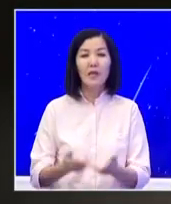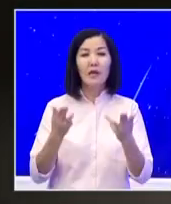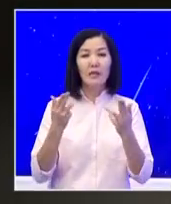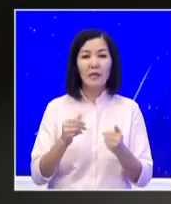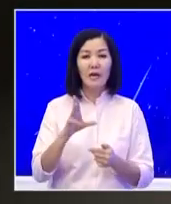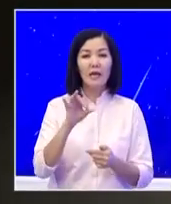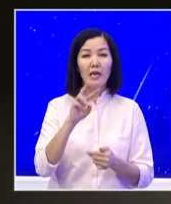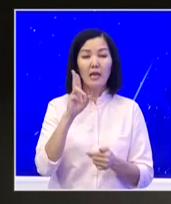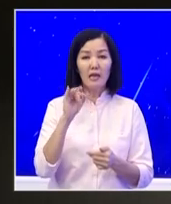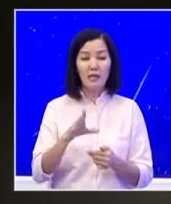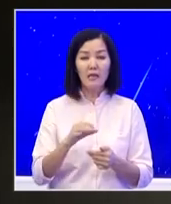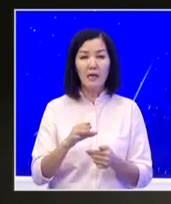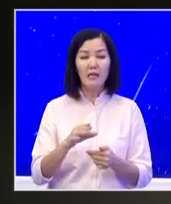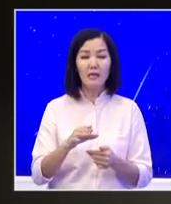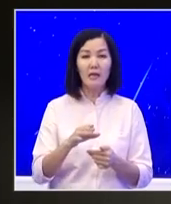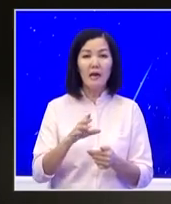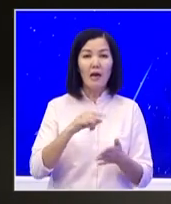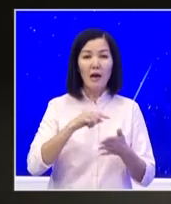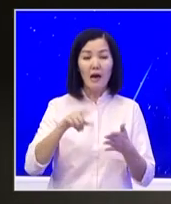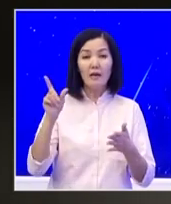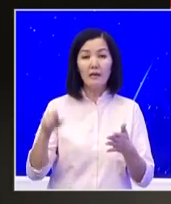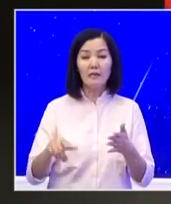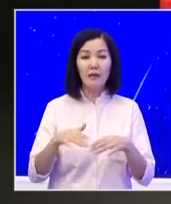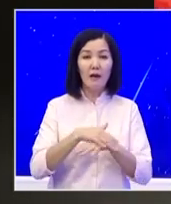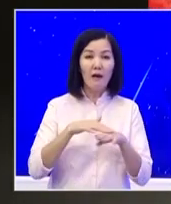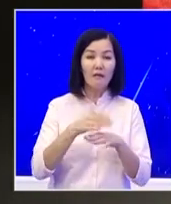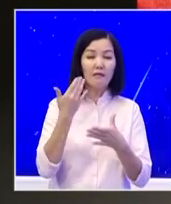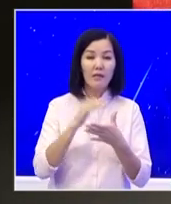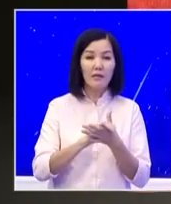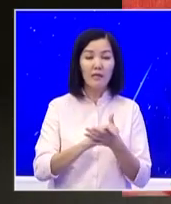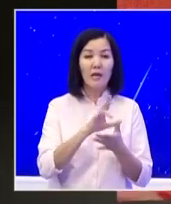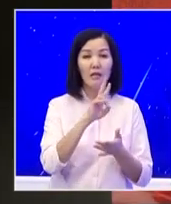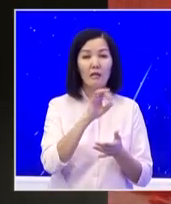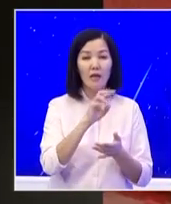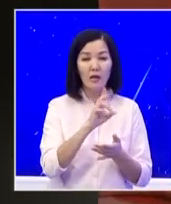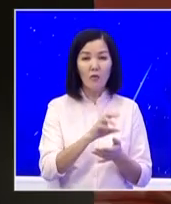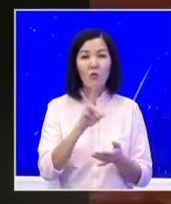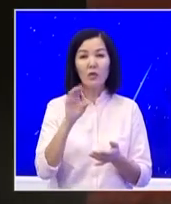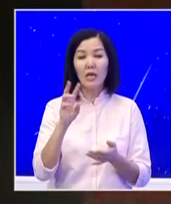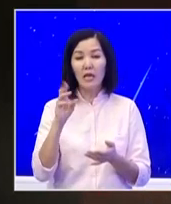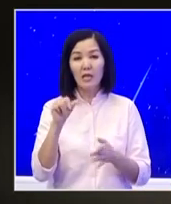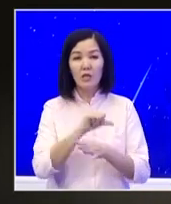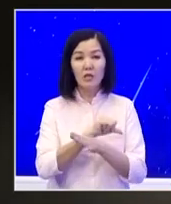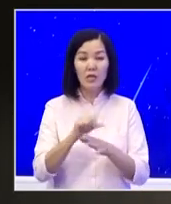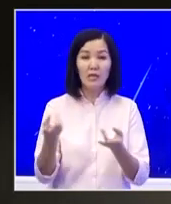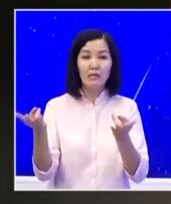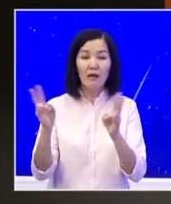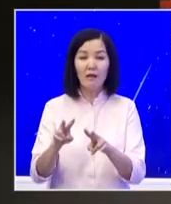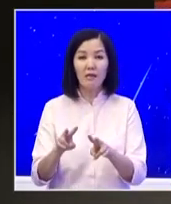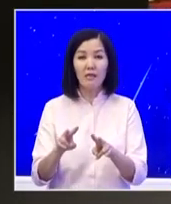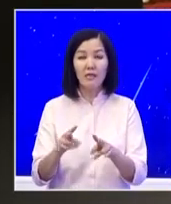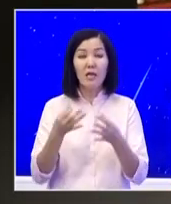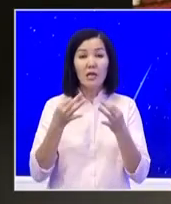Еркін Ибытанов стилі ерек ағын, еңбегі елге аян, Нарынқол мен кегенді қосып, Нарынқол шекарада есіз қалғанда қол қусырып